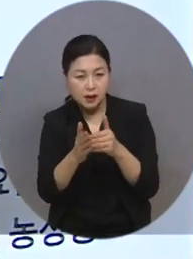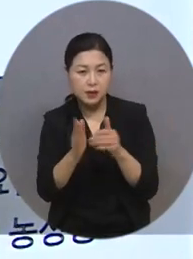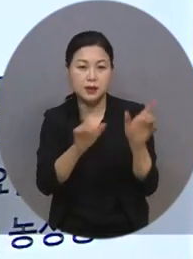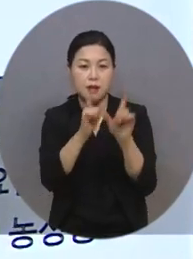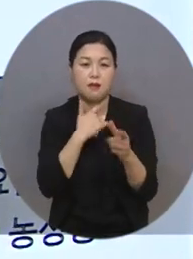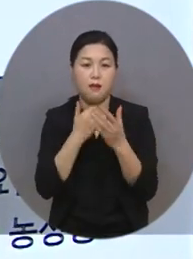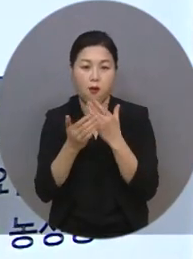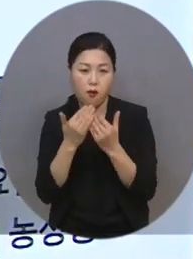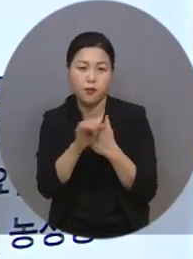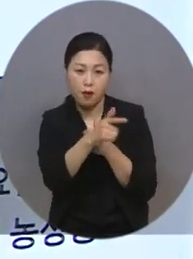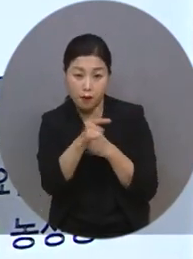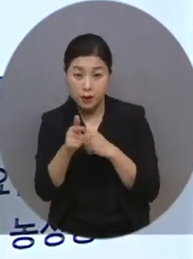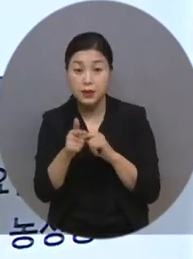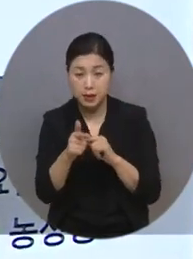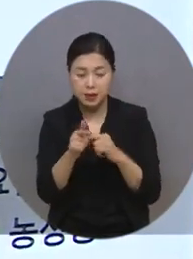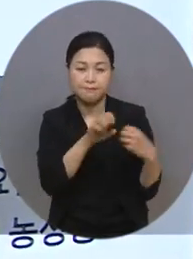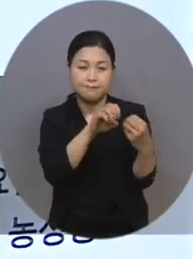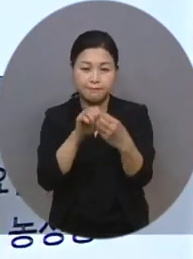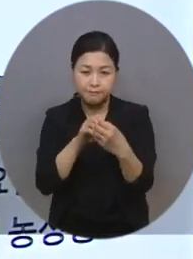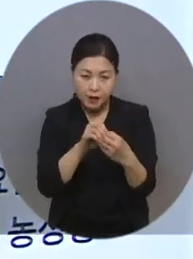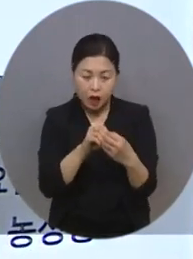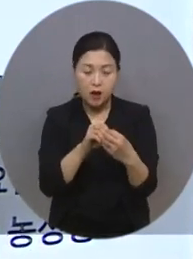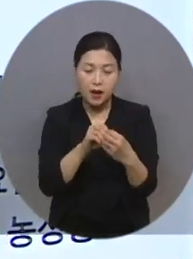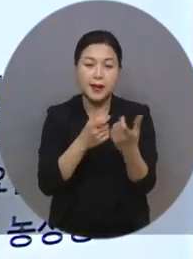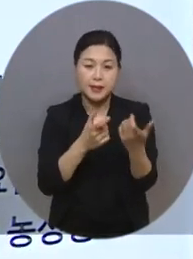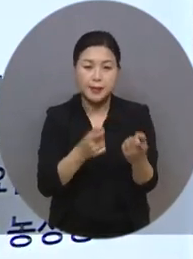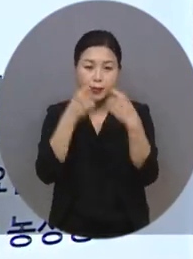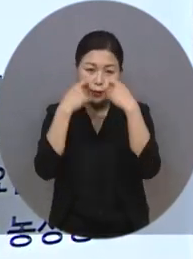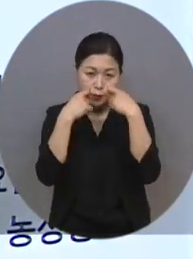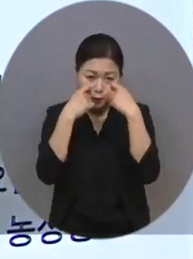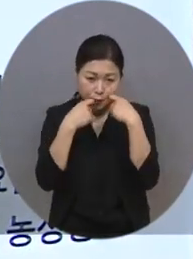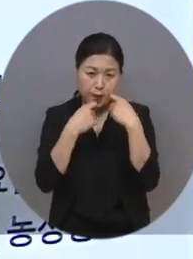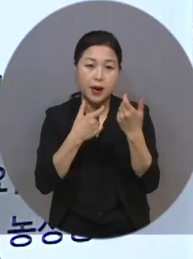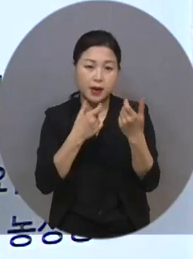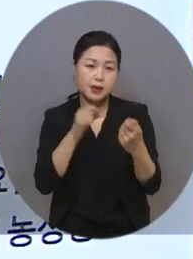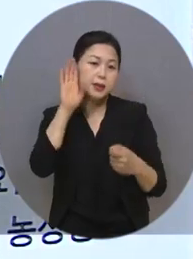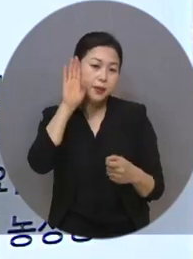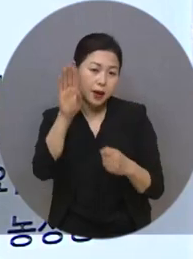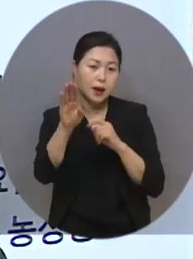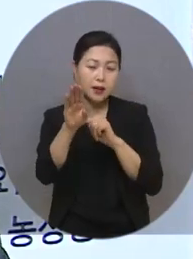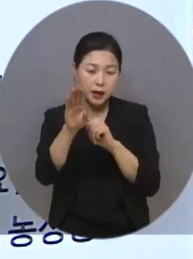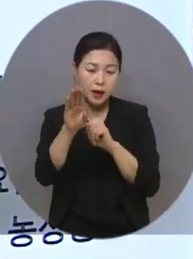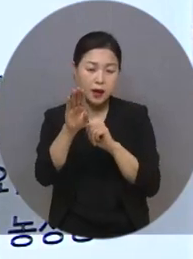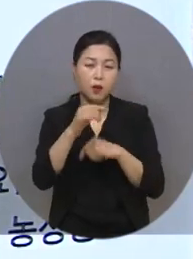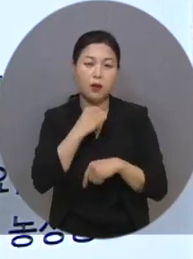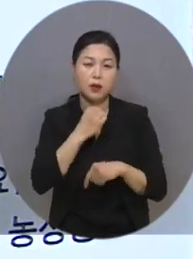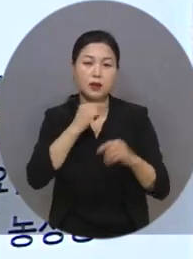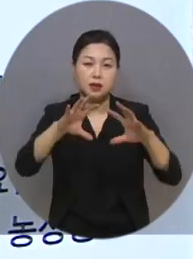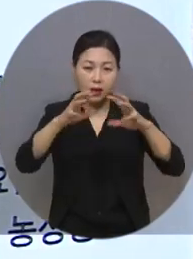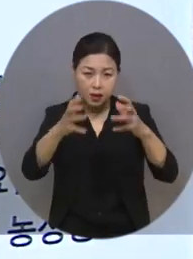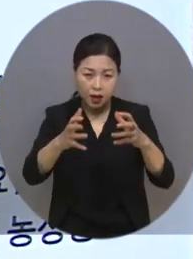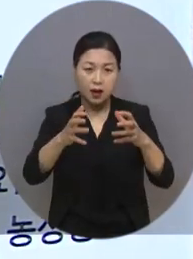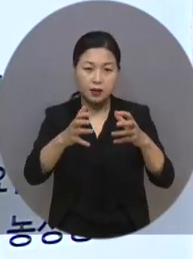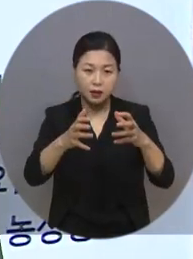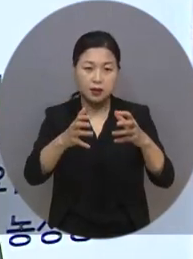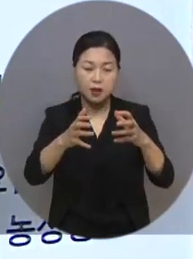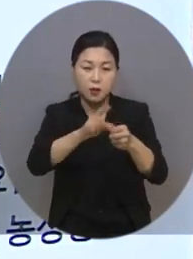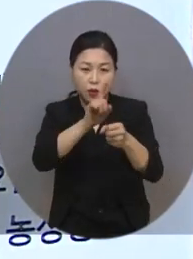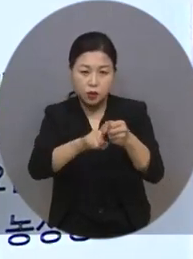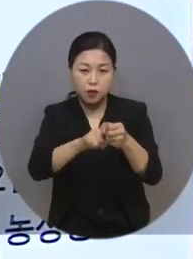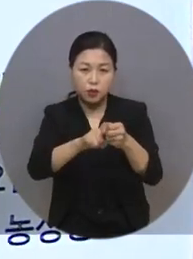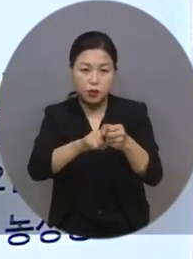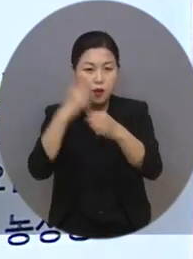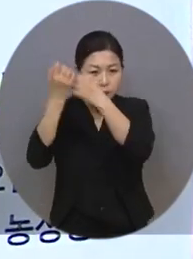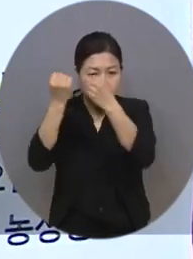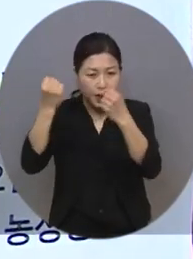같이 울고 그리고 앞으로 우리가 바라는 세상은 어떤 세상인가에 대한 투쟁의 의지도 다지고 하는